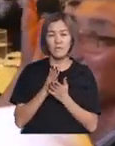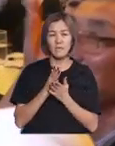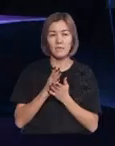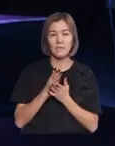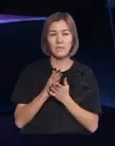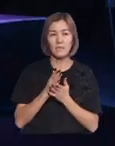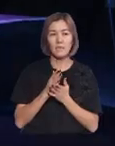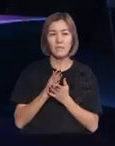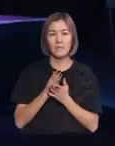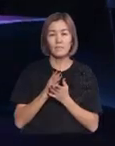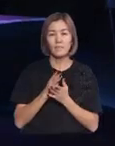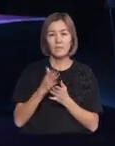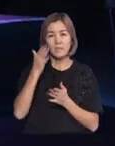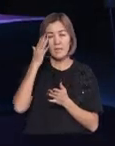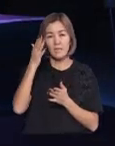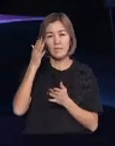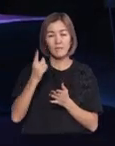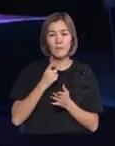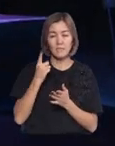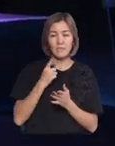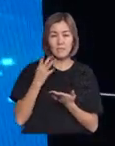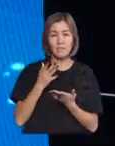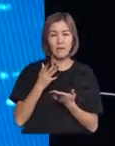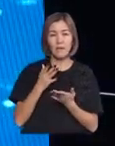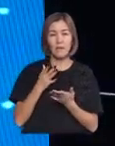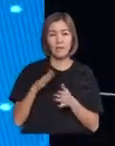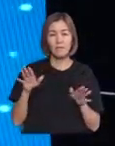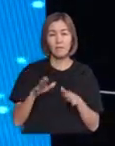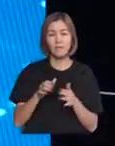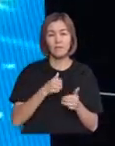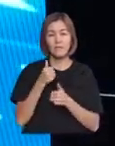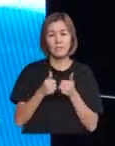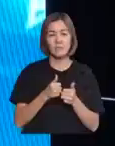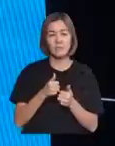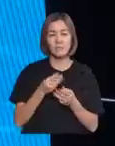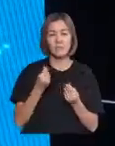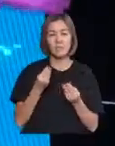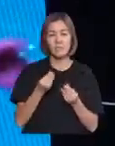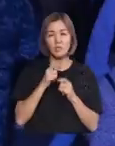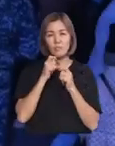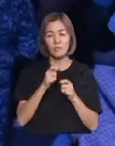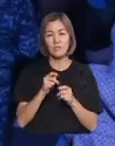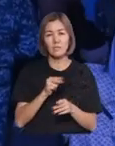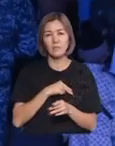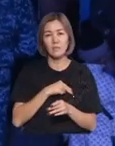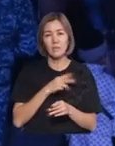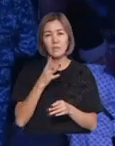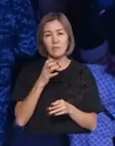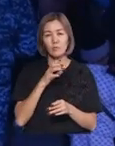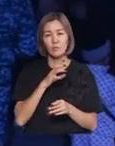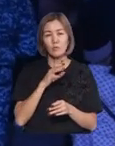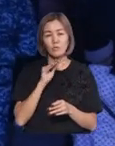знак признания таланта и мастерства призерам песенного состязания был вручен денежный приз в размере 500 000 тенге.